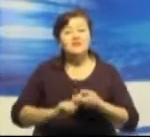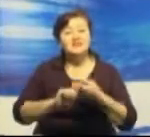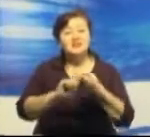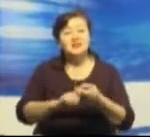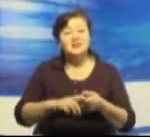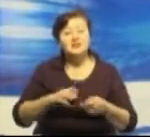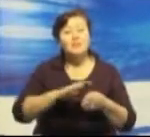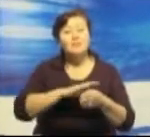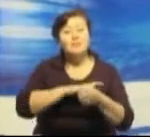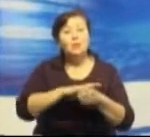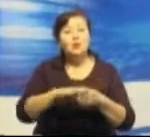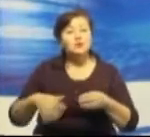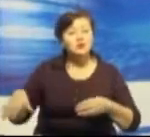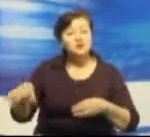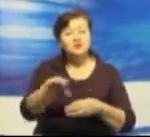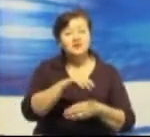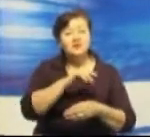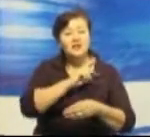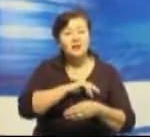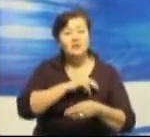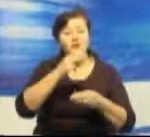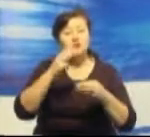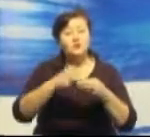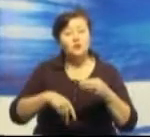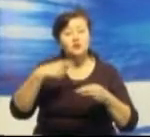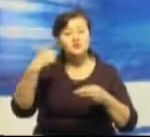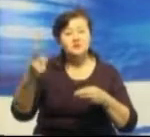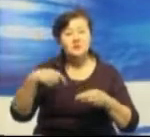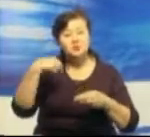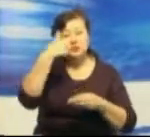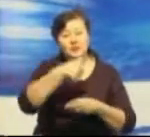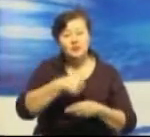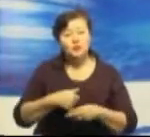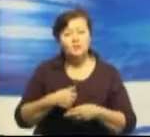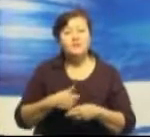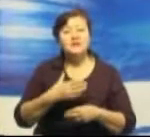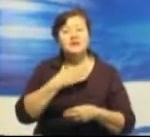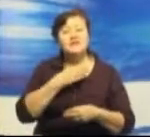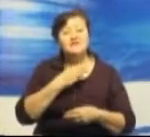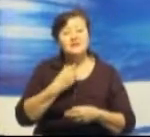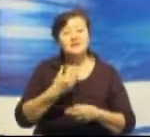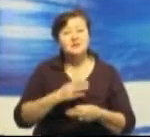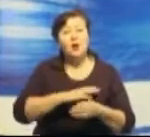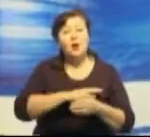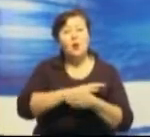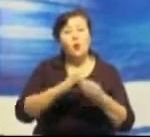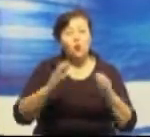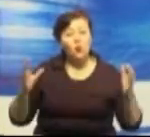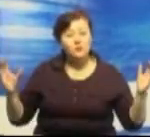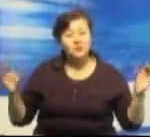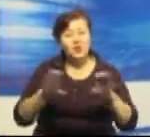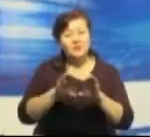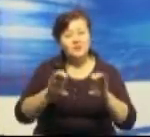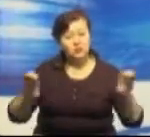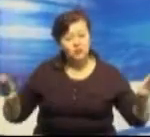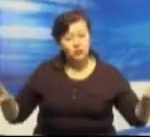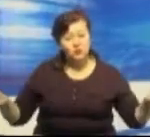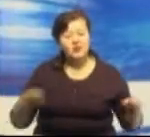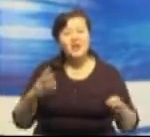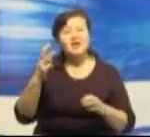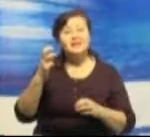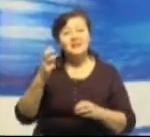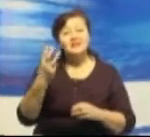все работы по данному теплоисточнику мы закончим в следующем году. В Семее общая протяженность трубопроводов составляет